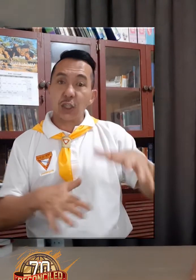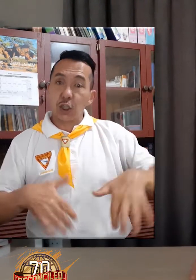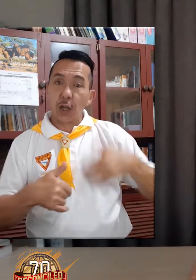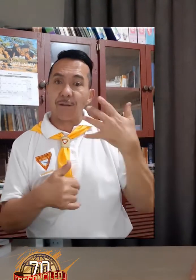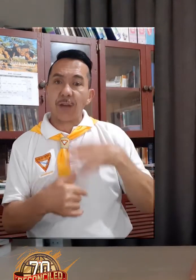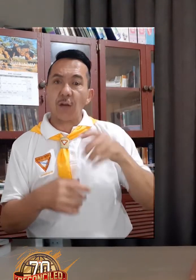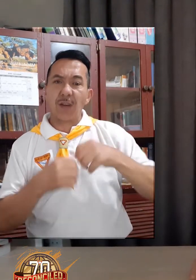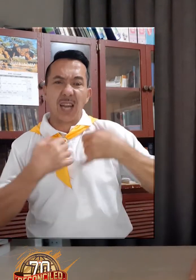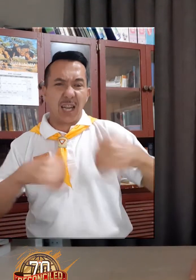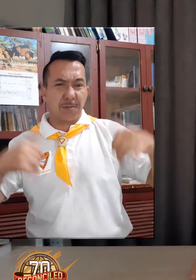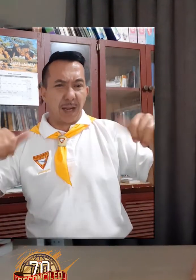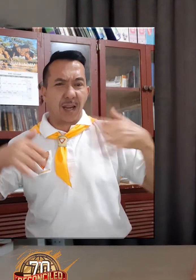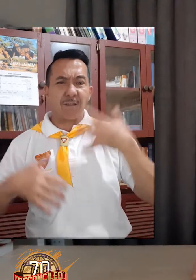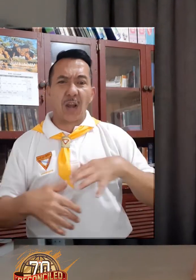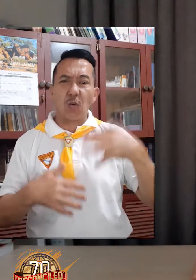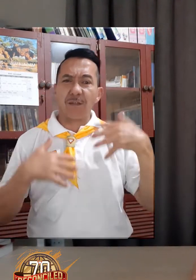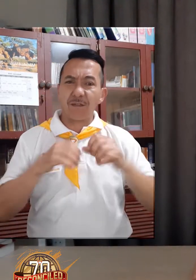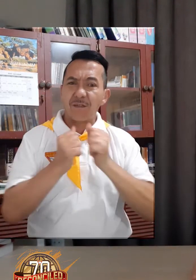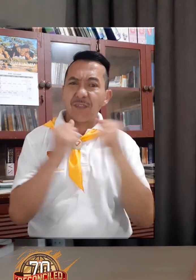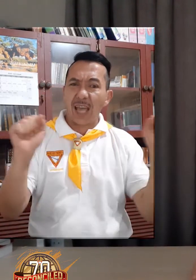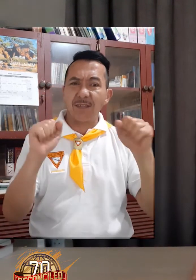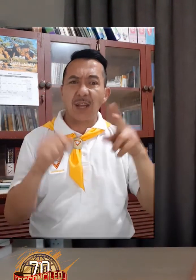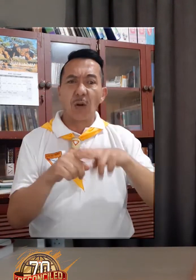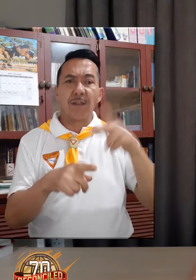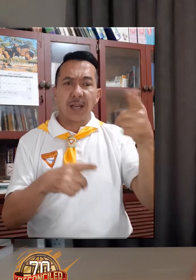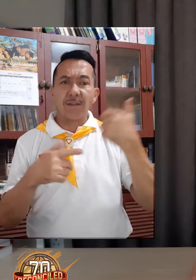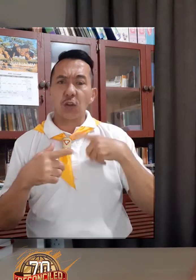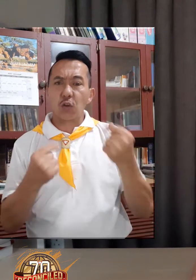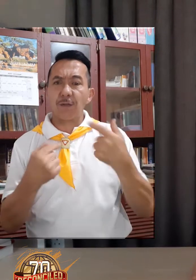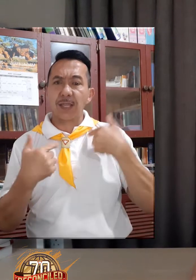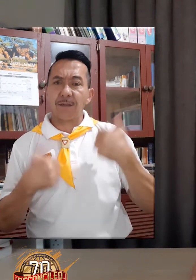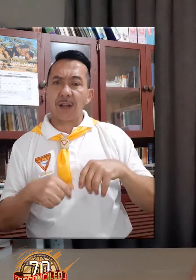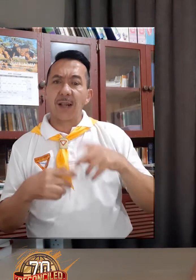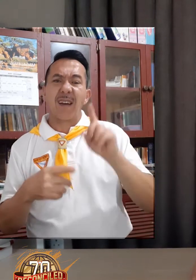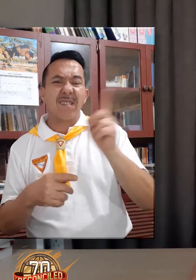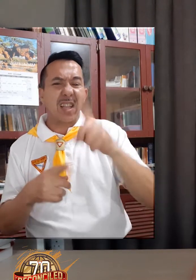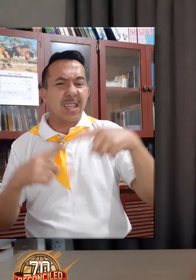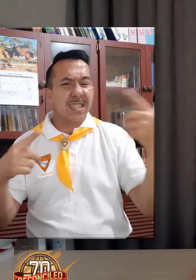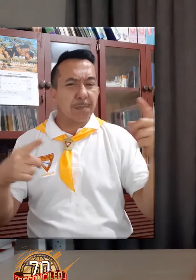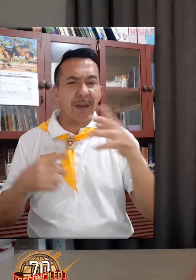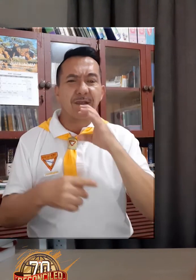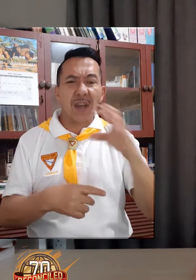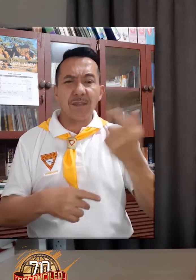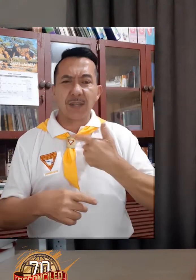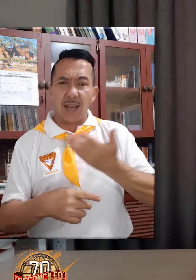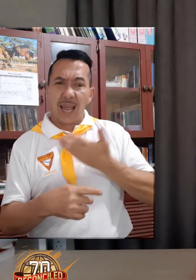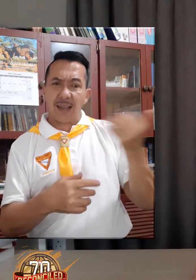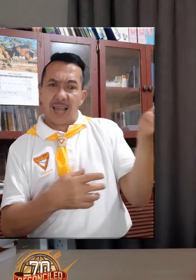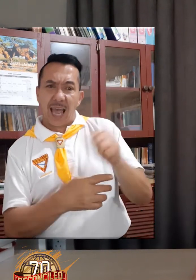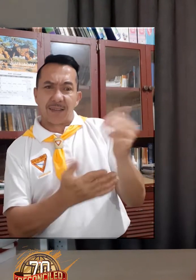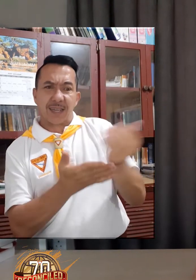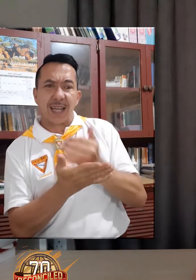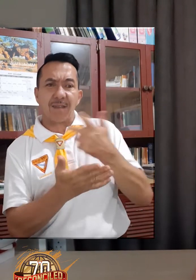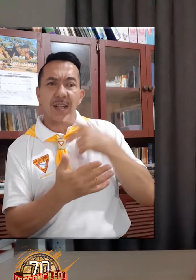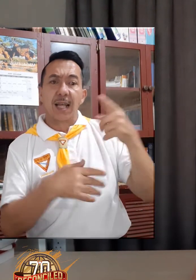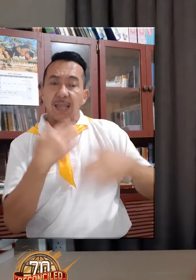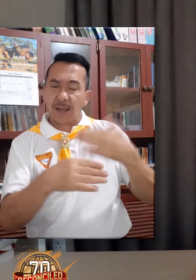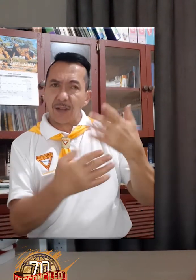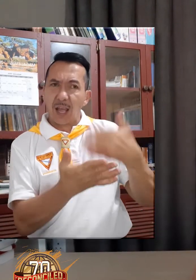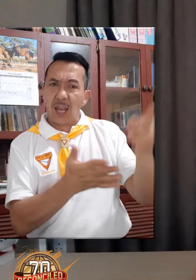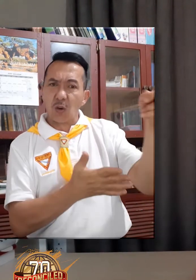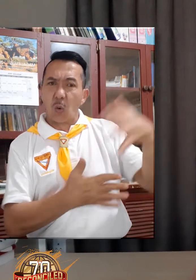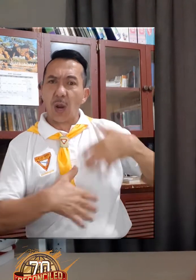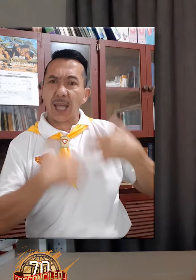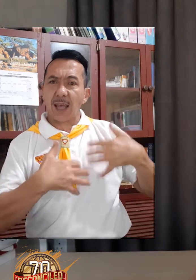wou uitspattig lewe en wou vry wees om te doen wat hy wil. Wat het die seun vra vir sy pa vir sy erfdeel terwyl hy nog